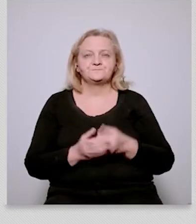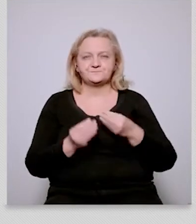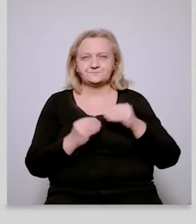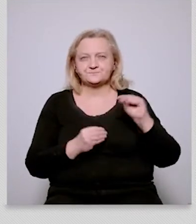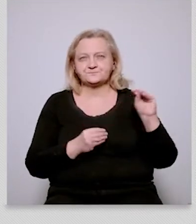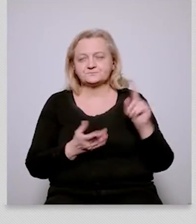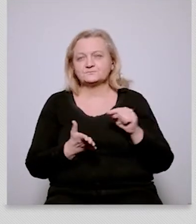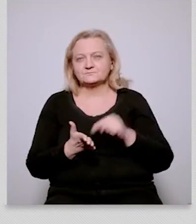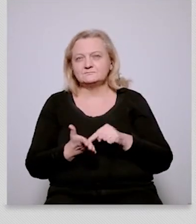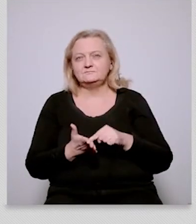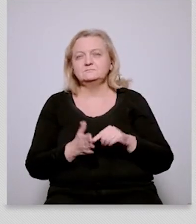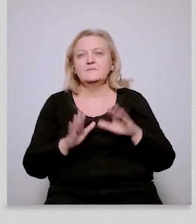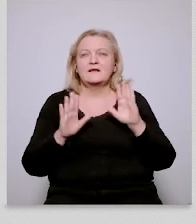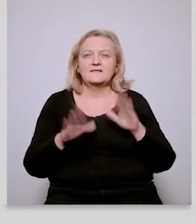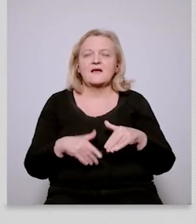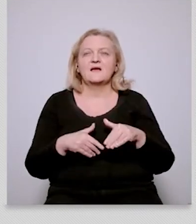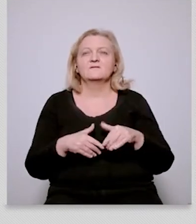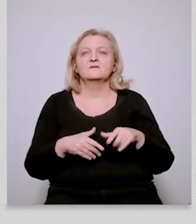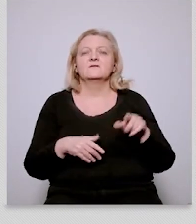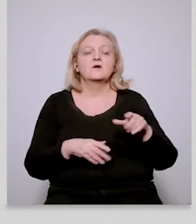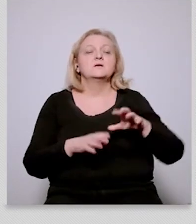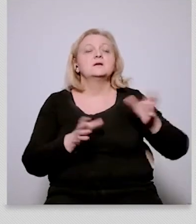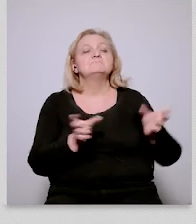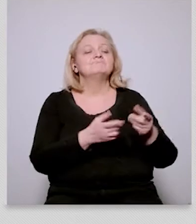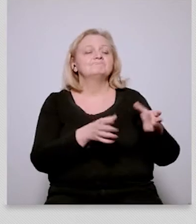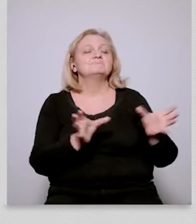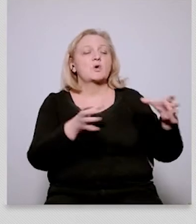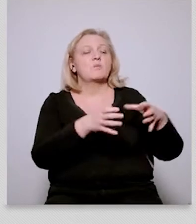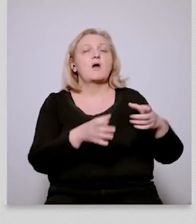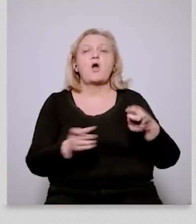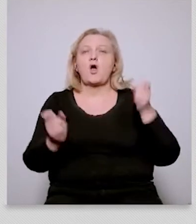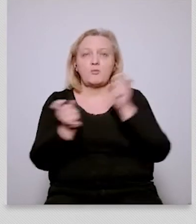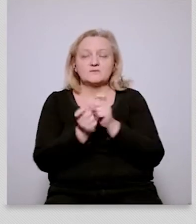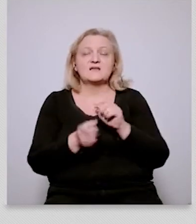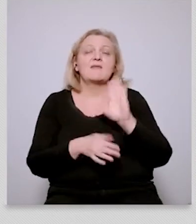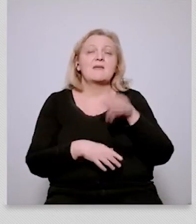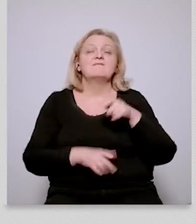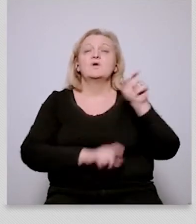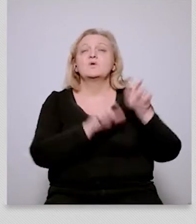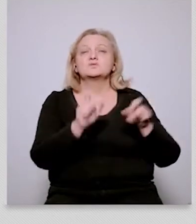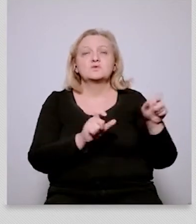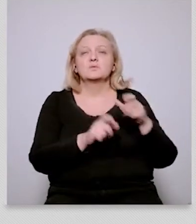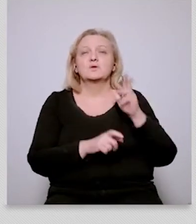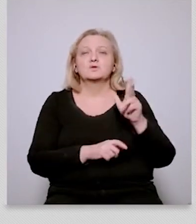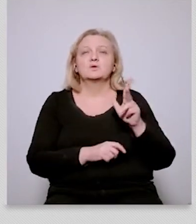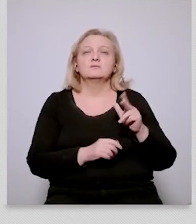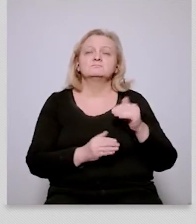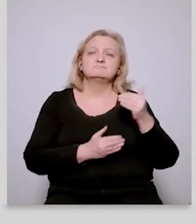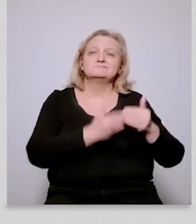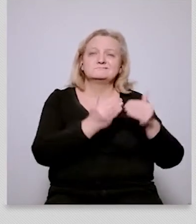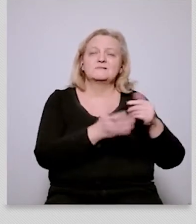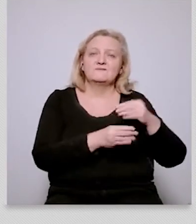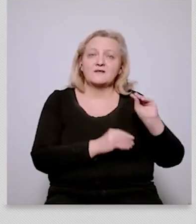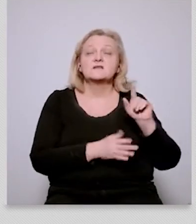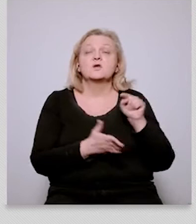nawet obóz opozycyjny nawet te osoby które są bardziej progresywne